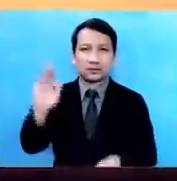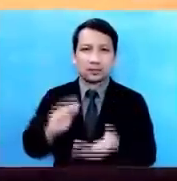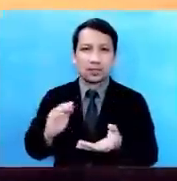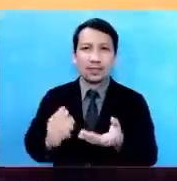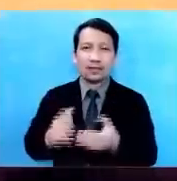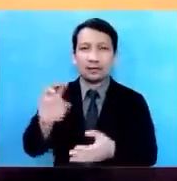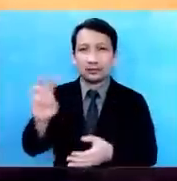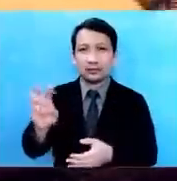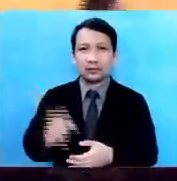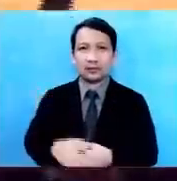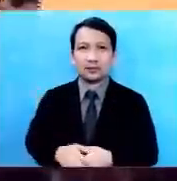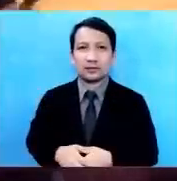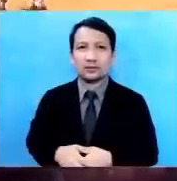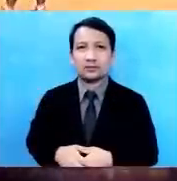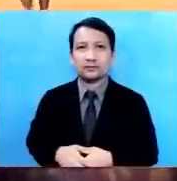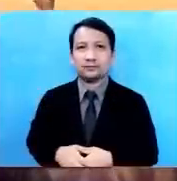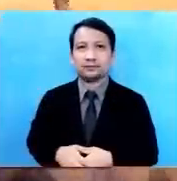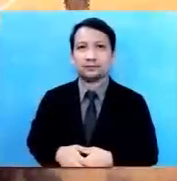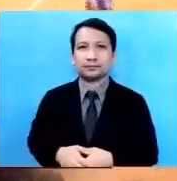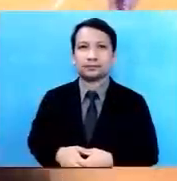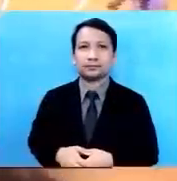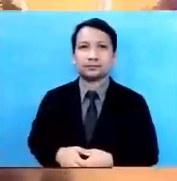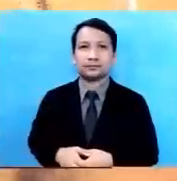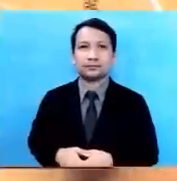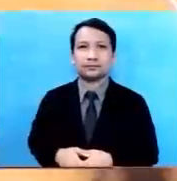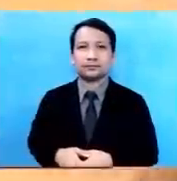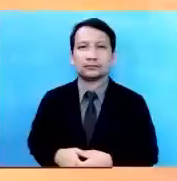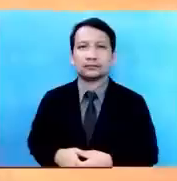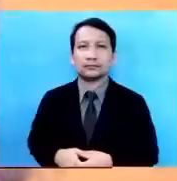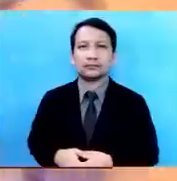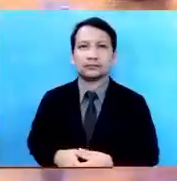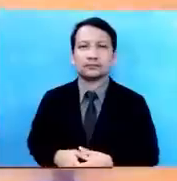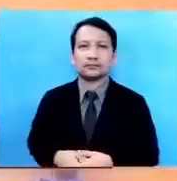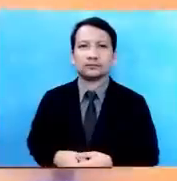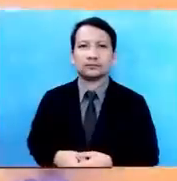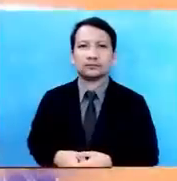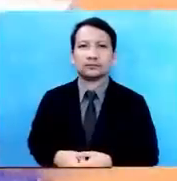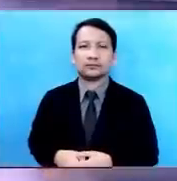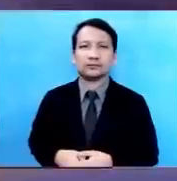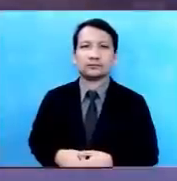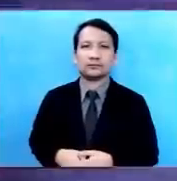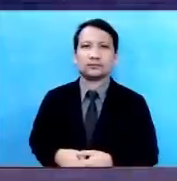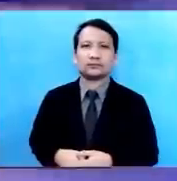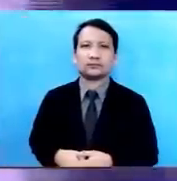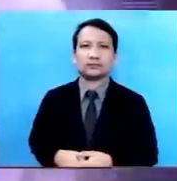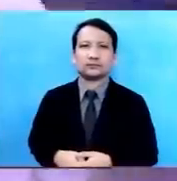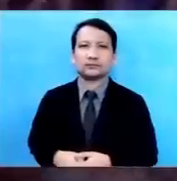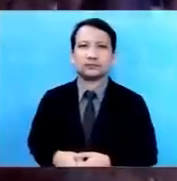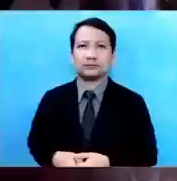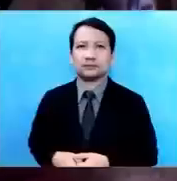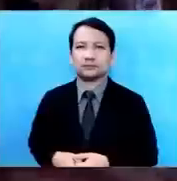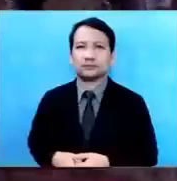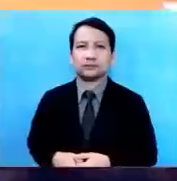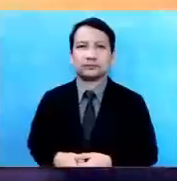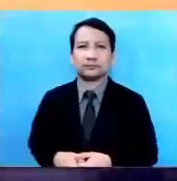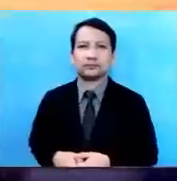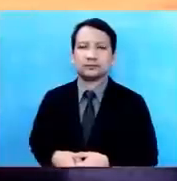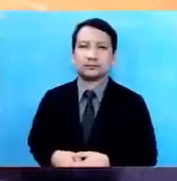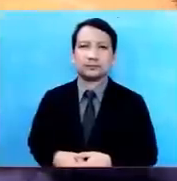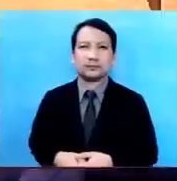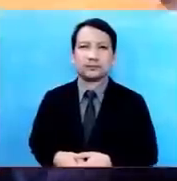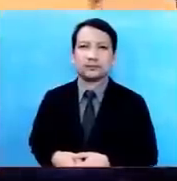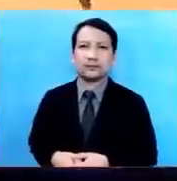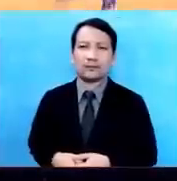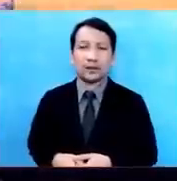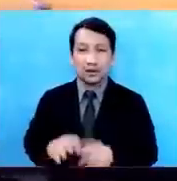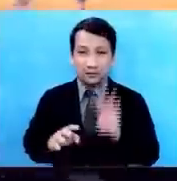6. Spencer again! Down! It goes! Sa